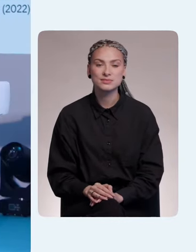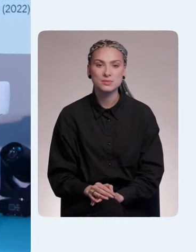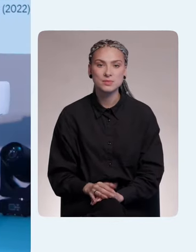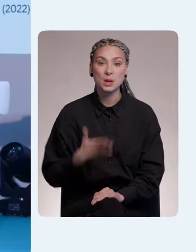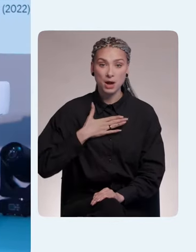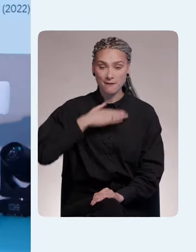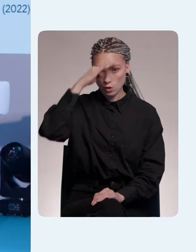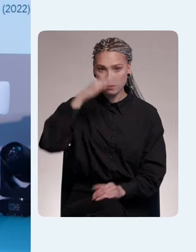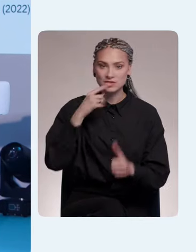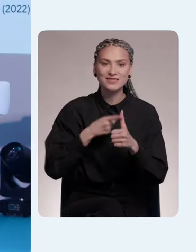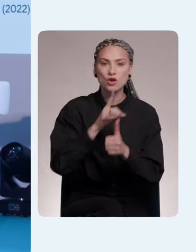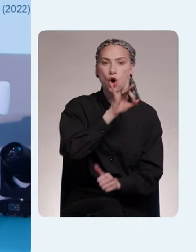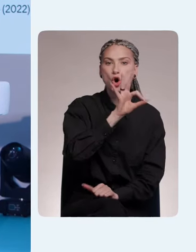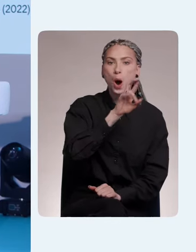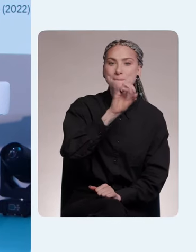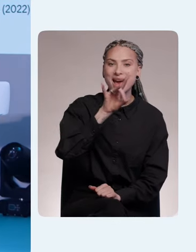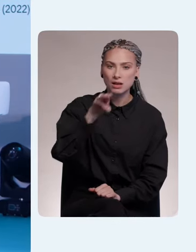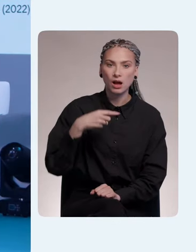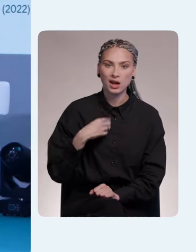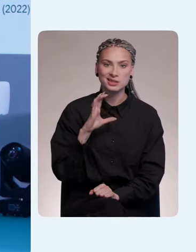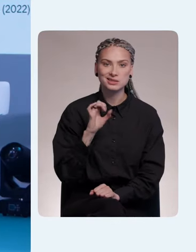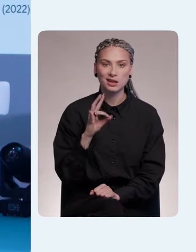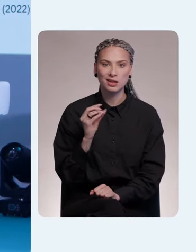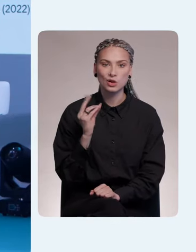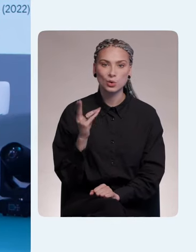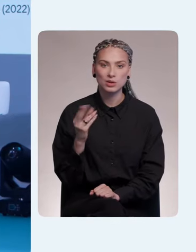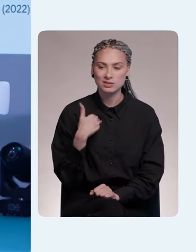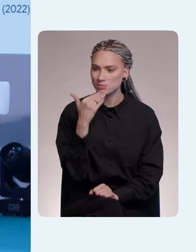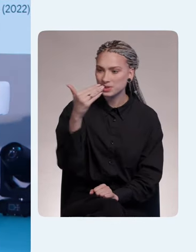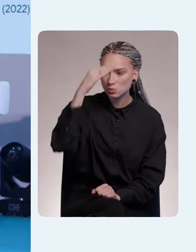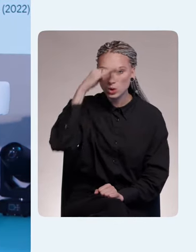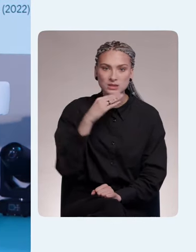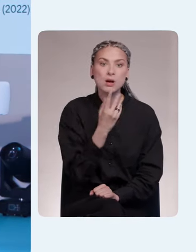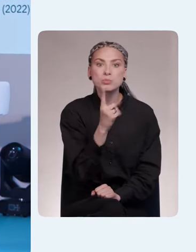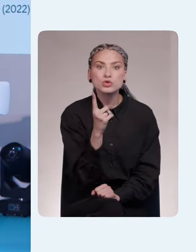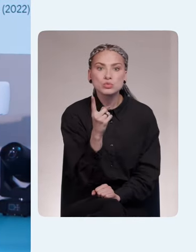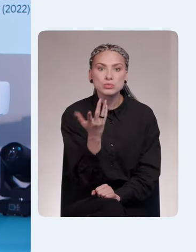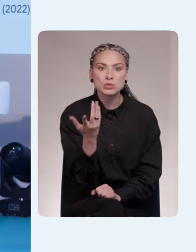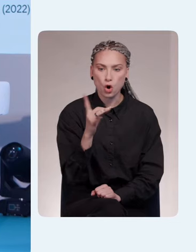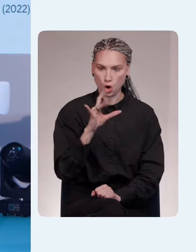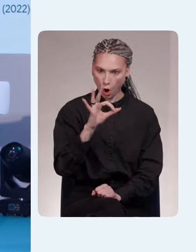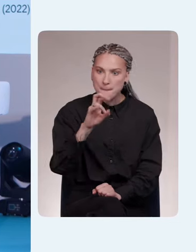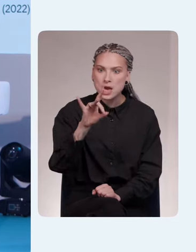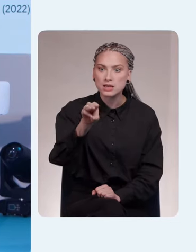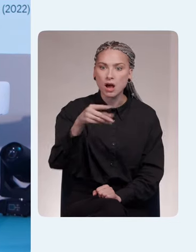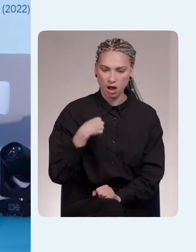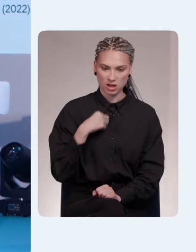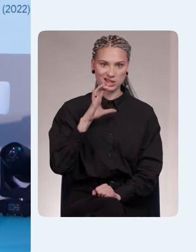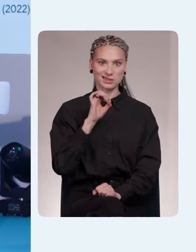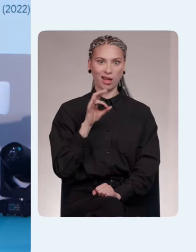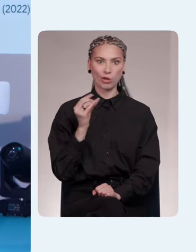Моего отца зовут Роберт, а я Санек. Я спросил отца, своего отца: почему ты Роберт, а я